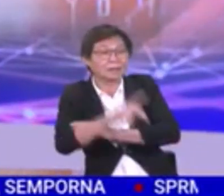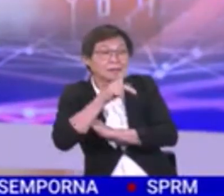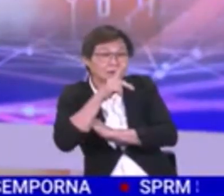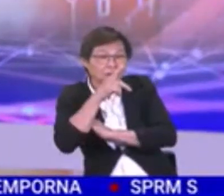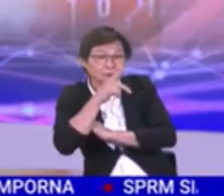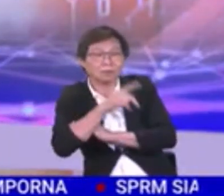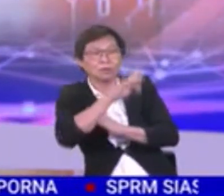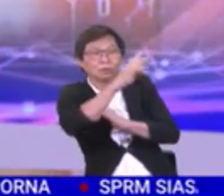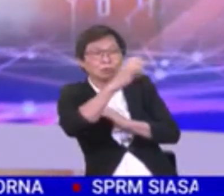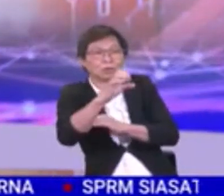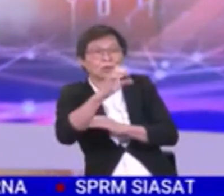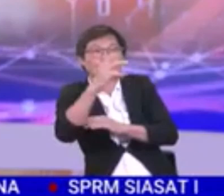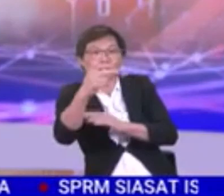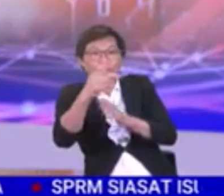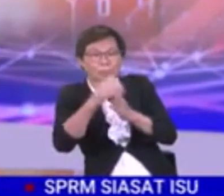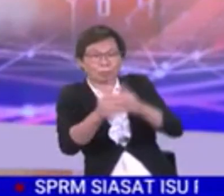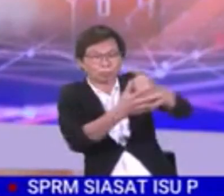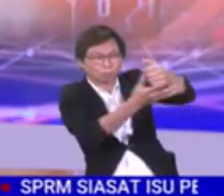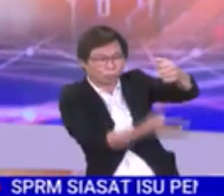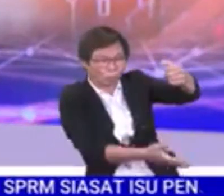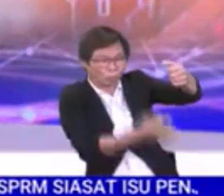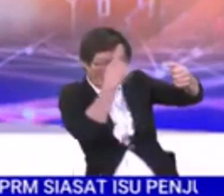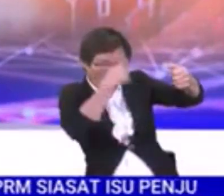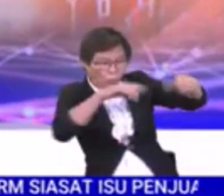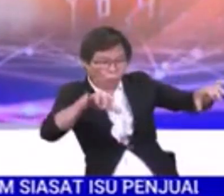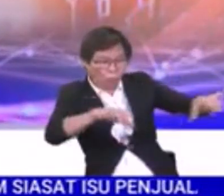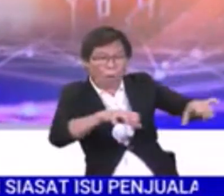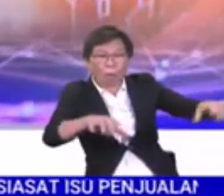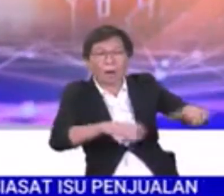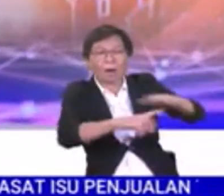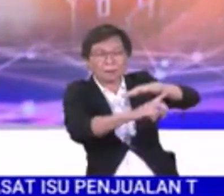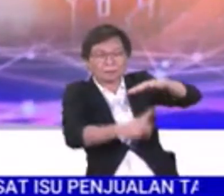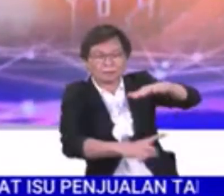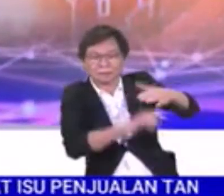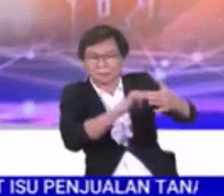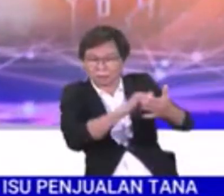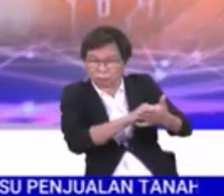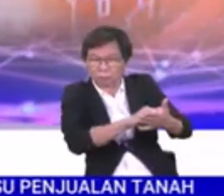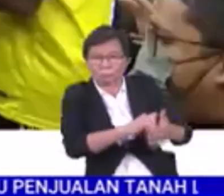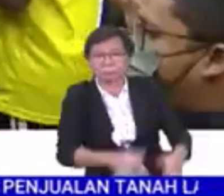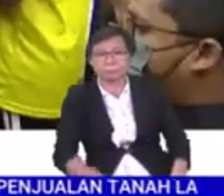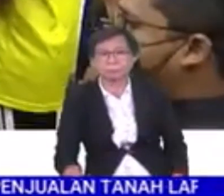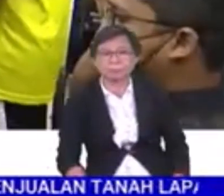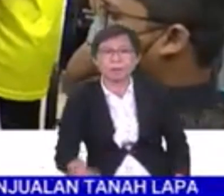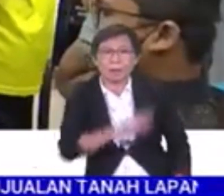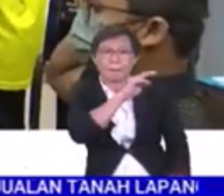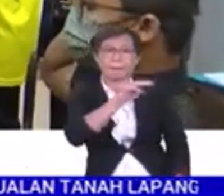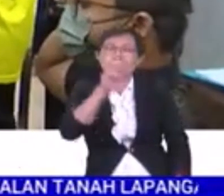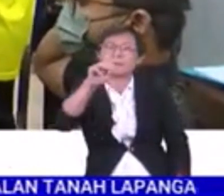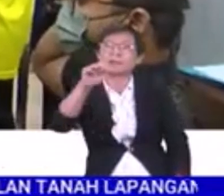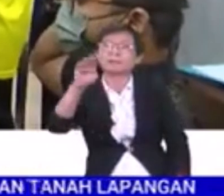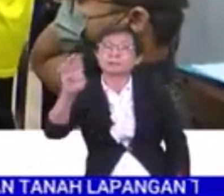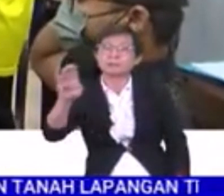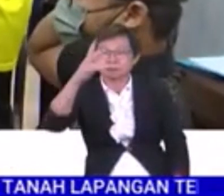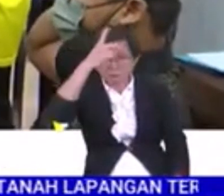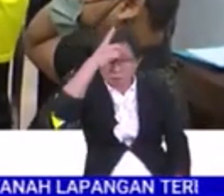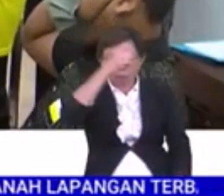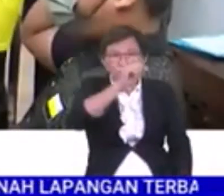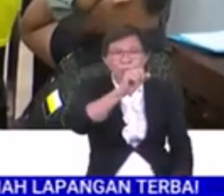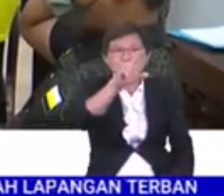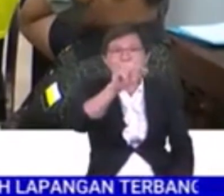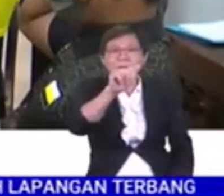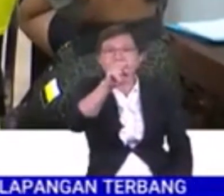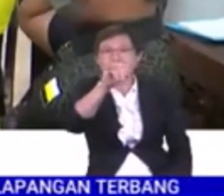ke arah itu Rp7.000 diperuntukkan bagi pelaksanaan Dahsyat tersebut menteri besar Datuk saranani